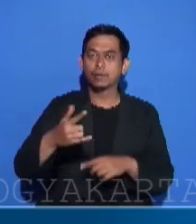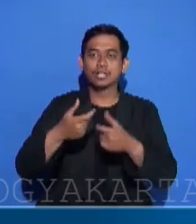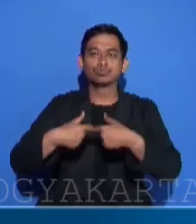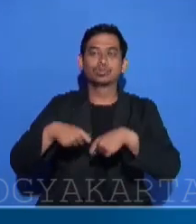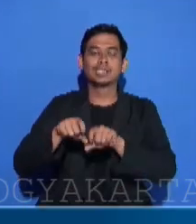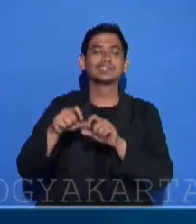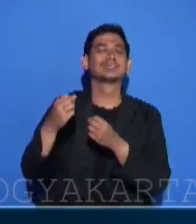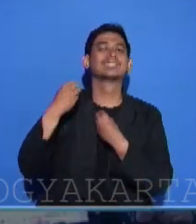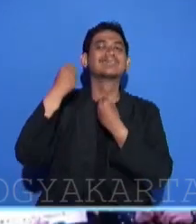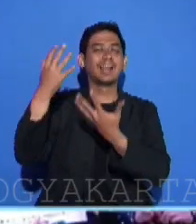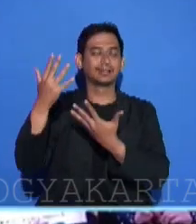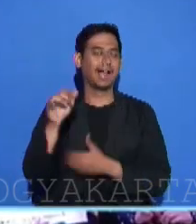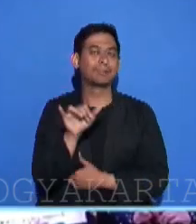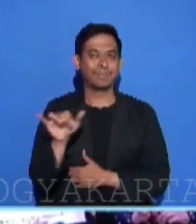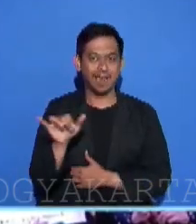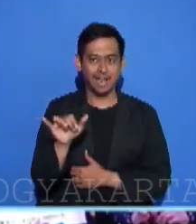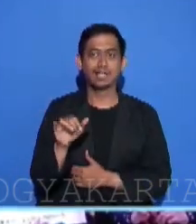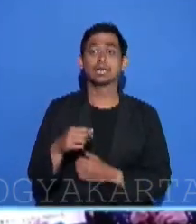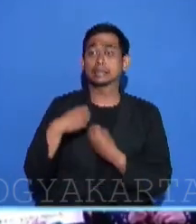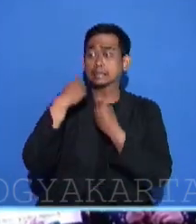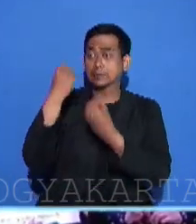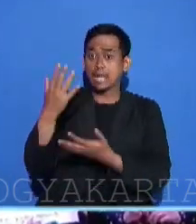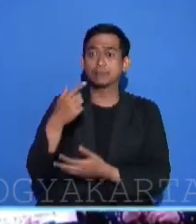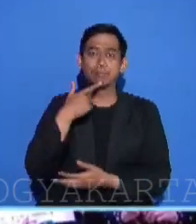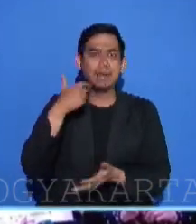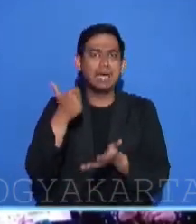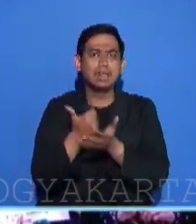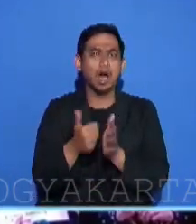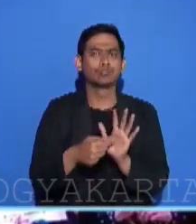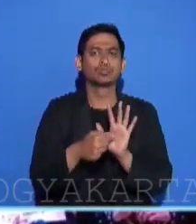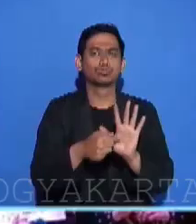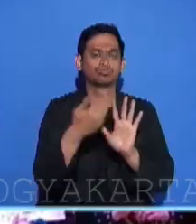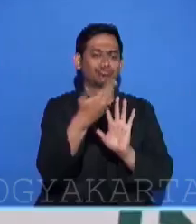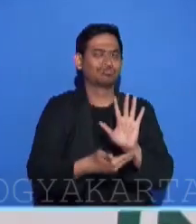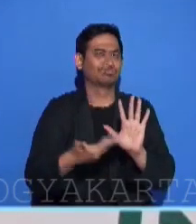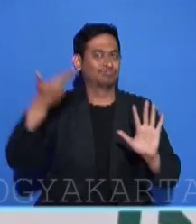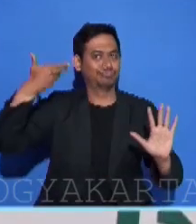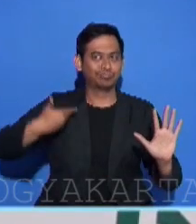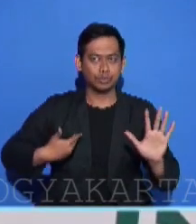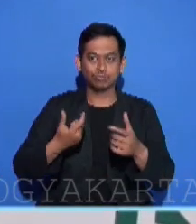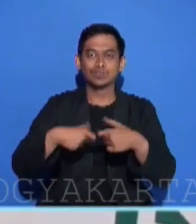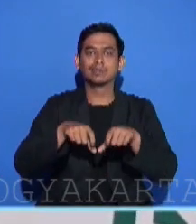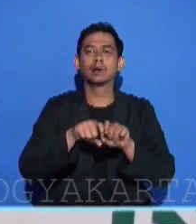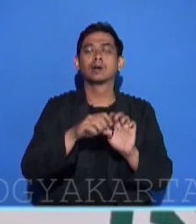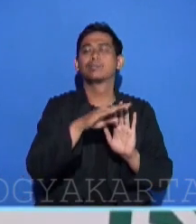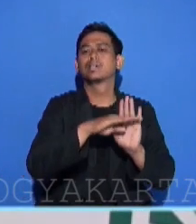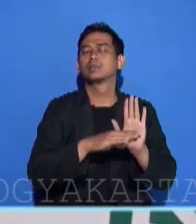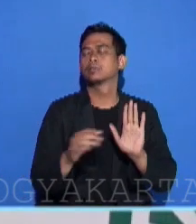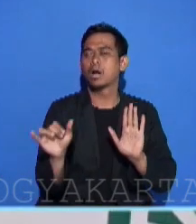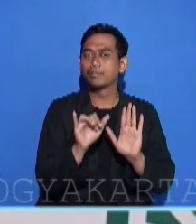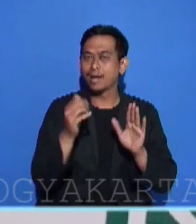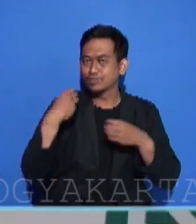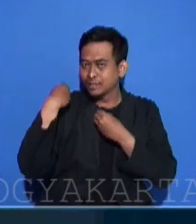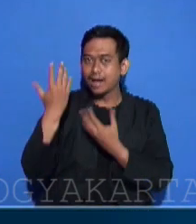aurat. Seorang muslim dapat tampil menawan dan elegan dengan mengenakan busana yang mematuhi syariat Islam. Visi yang ingin dibawakan adalah